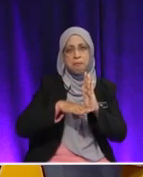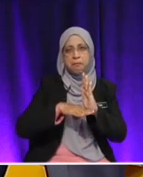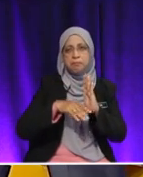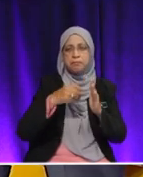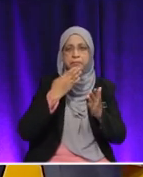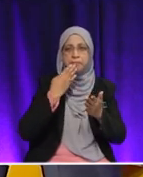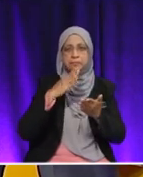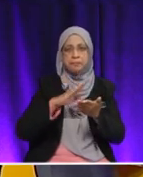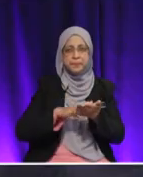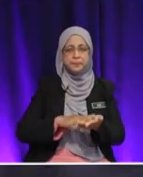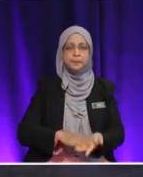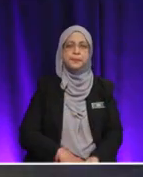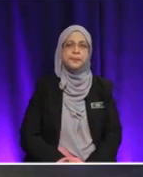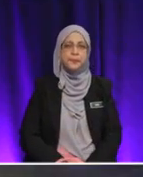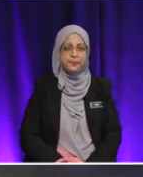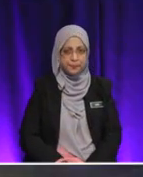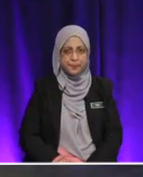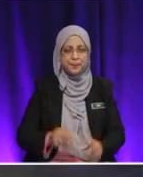ketika tepat sekali